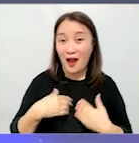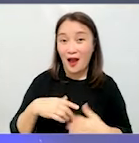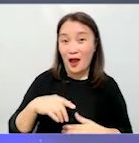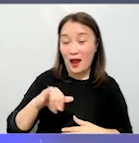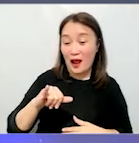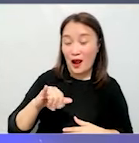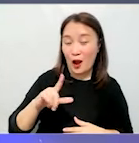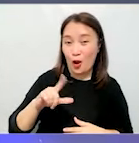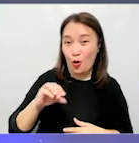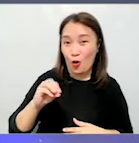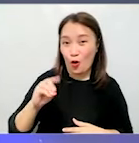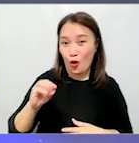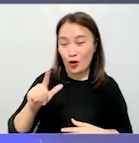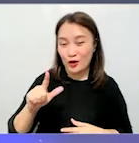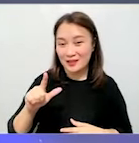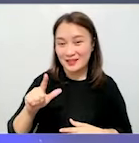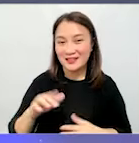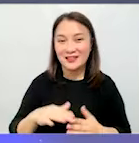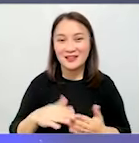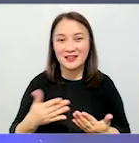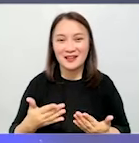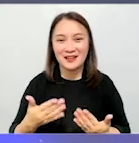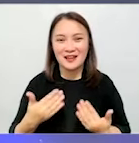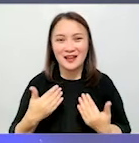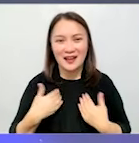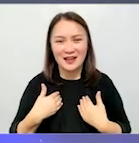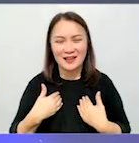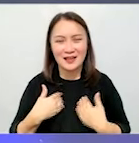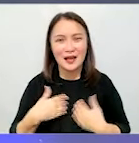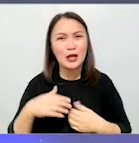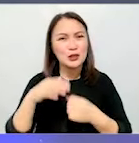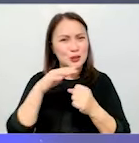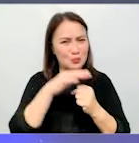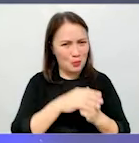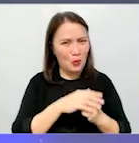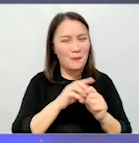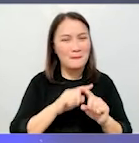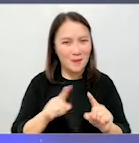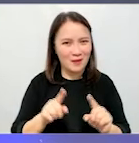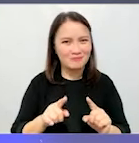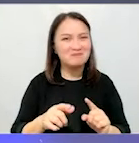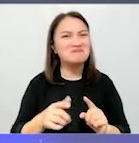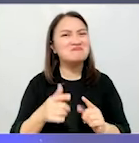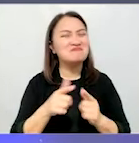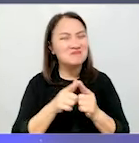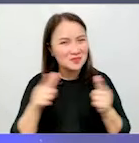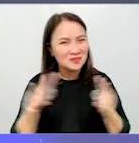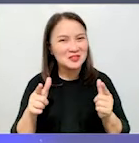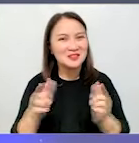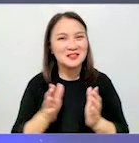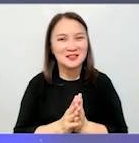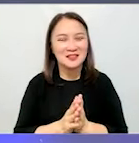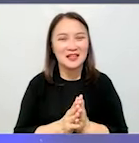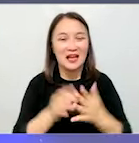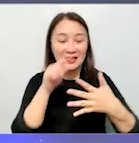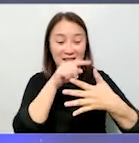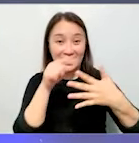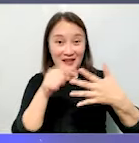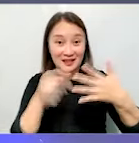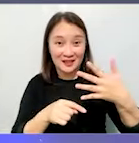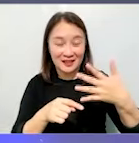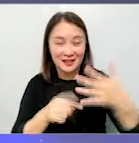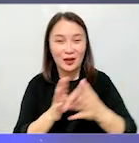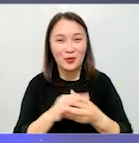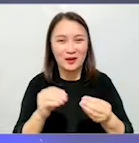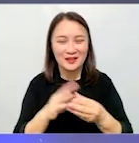at isang small but terrible kung tawagin. Yan at ilan pang tampok sa top 5 mga kwentong Mark Logan bukas sa